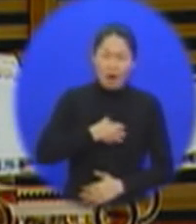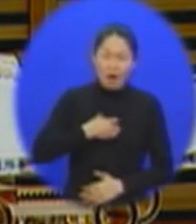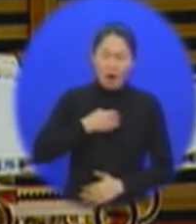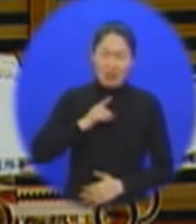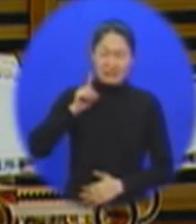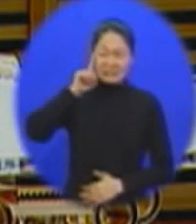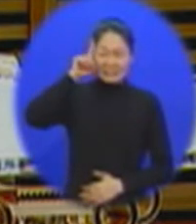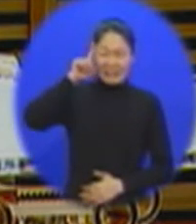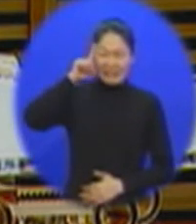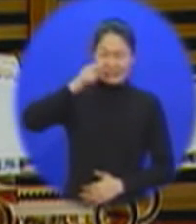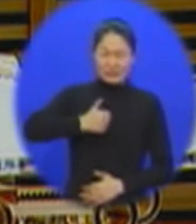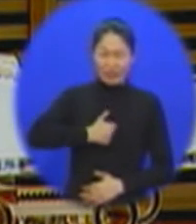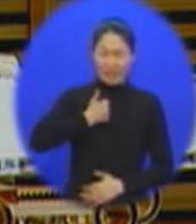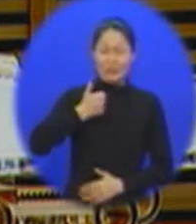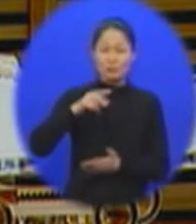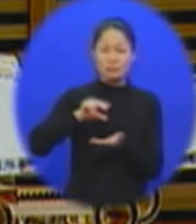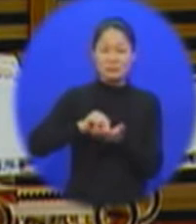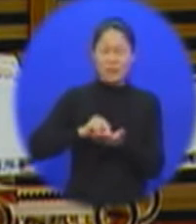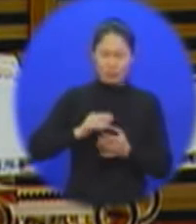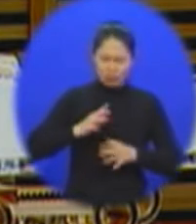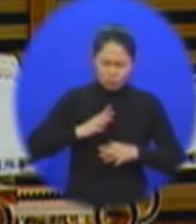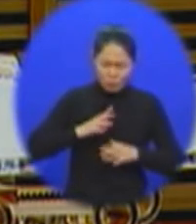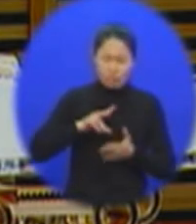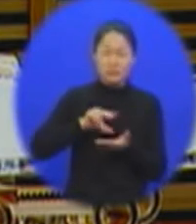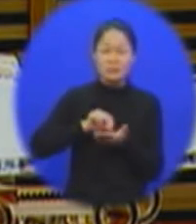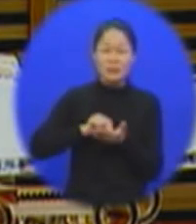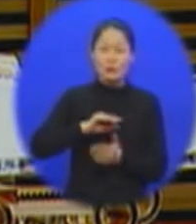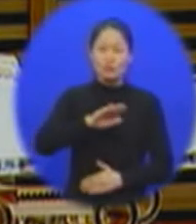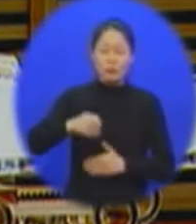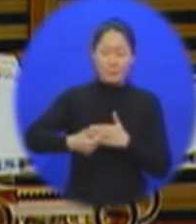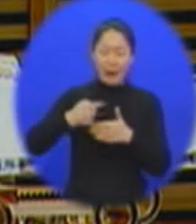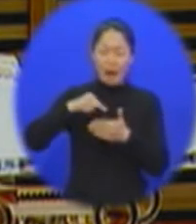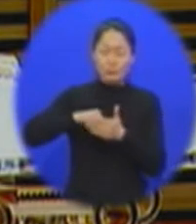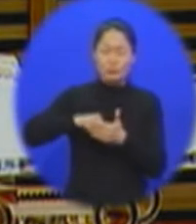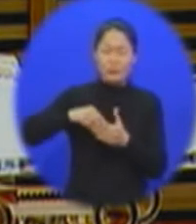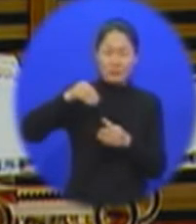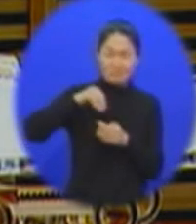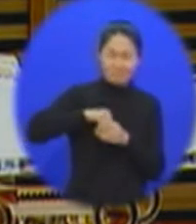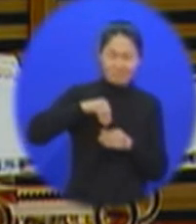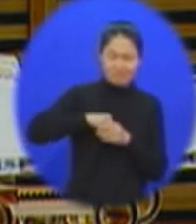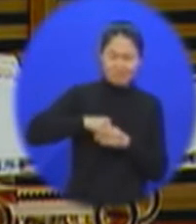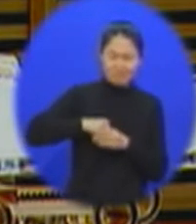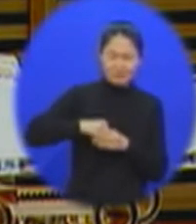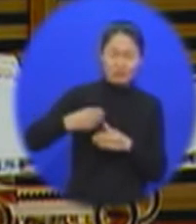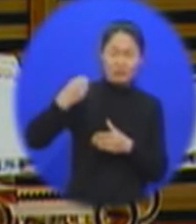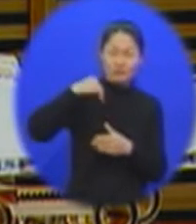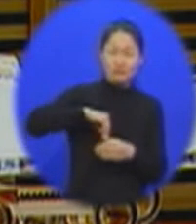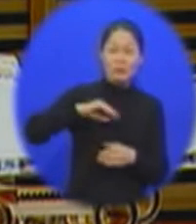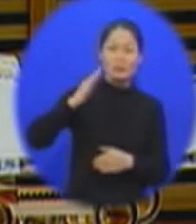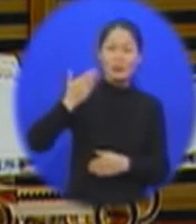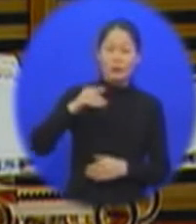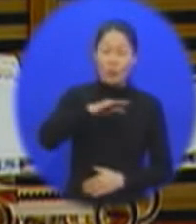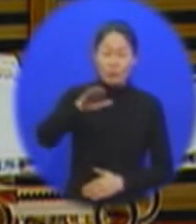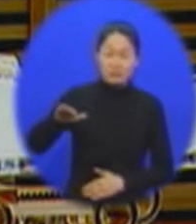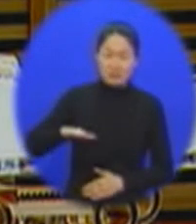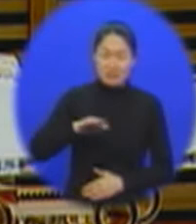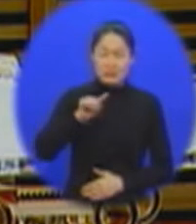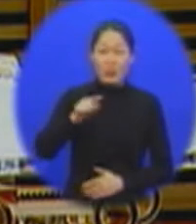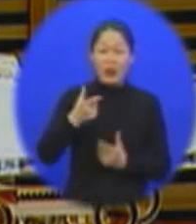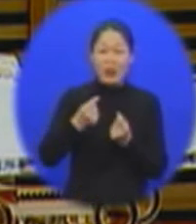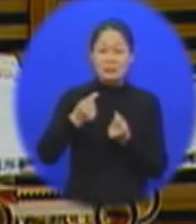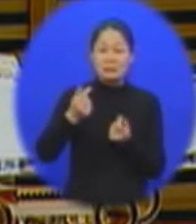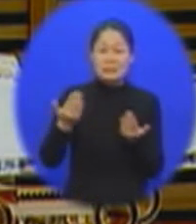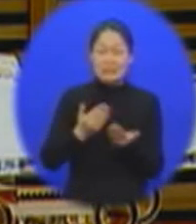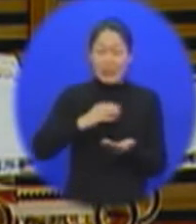화내는 문제들 두려운 문제들을 우리 마음속에 심어 넣어 주는 겁니다 여러분이 거기에 속으면